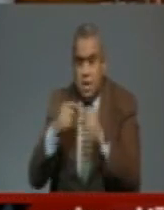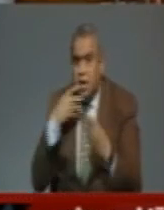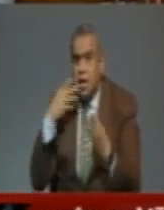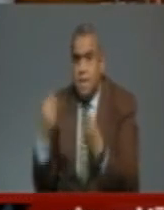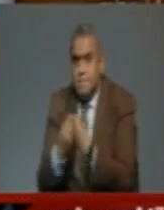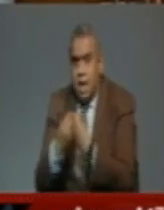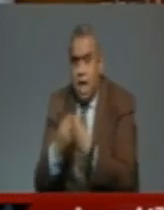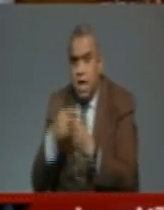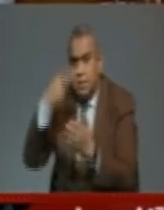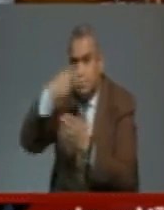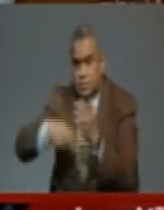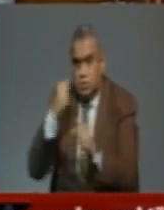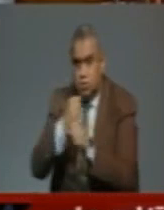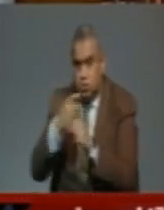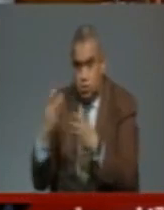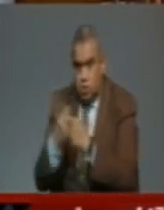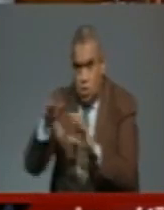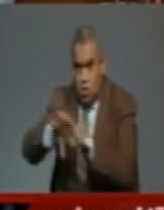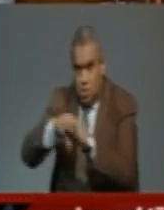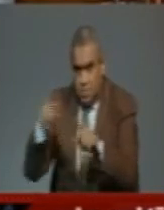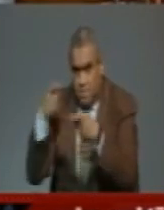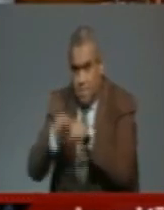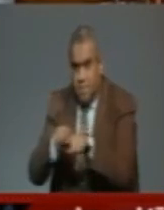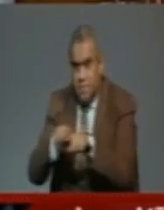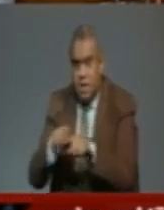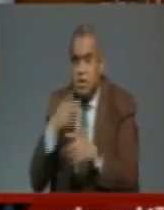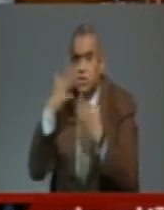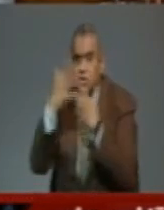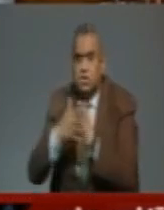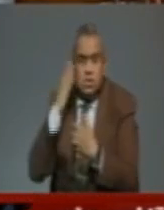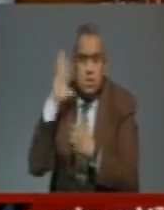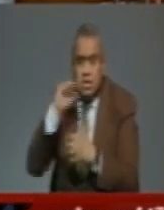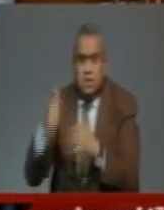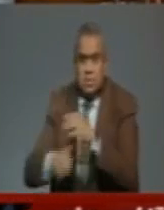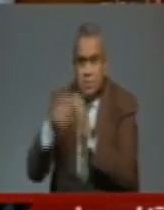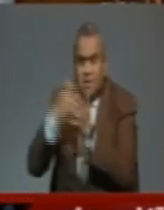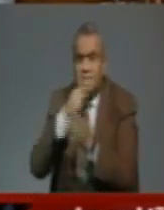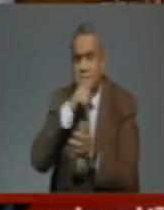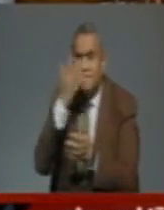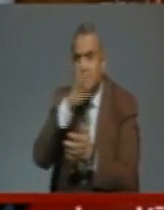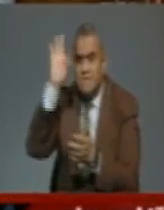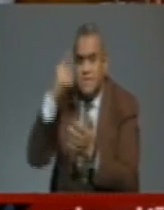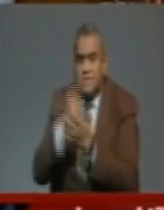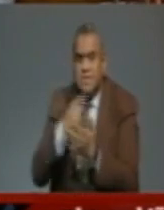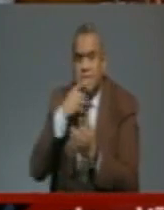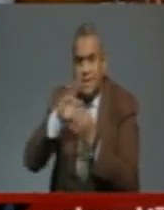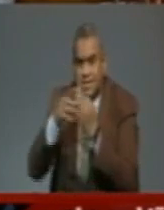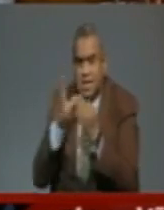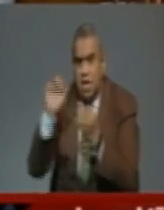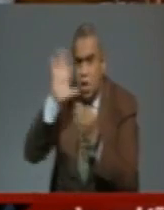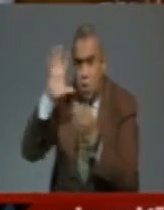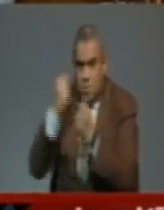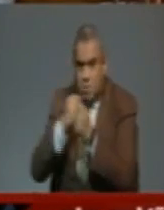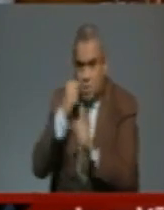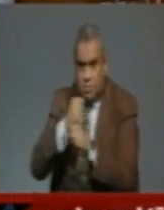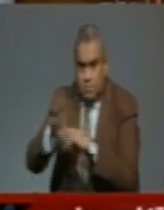متعاقدين قبل ما نبدا فيه مع هاتشسون وام اس سي وكوسكو هنا في